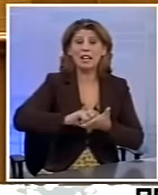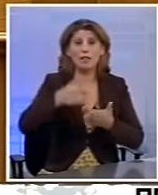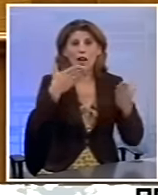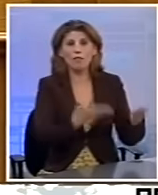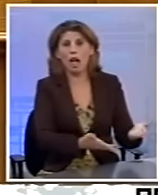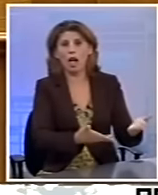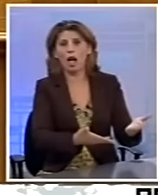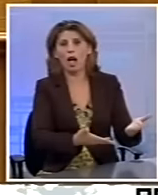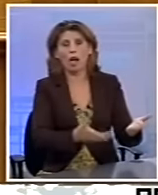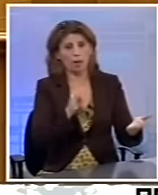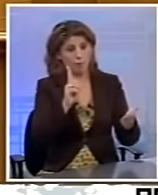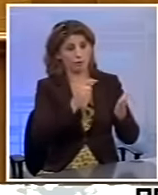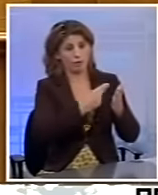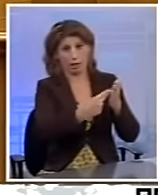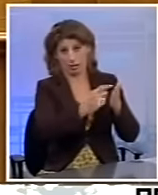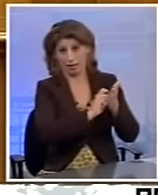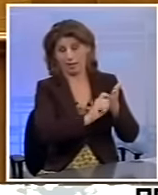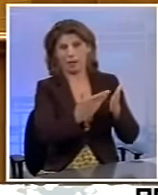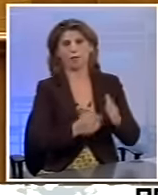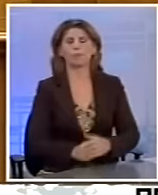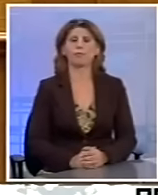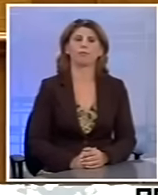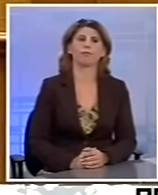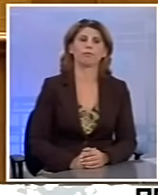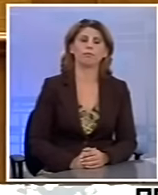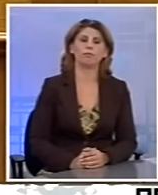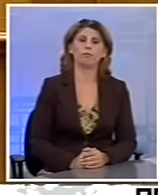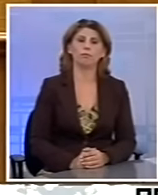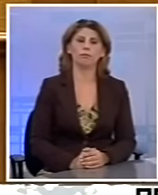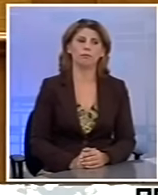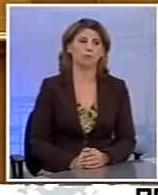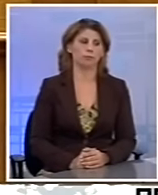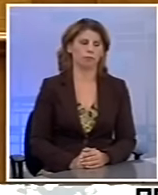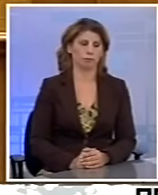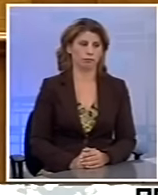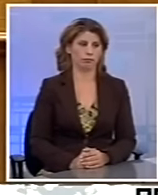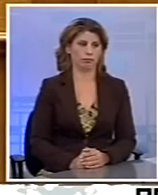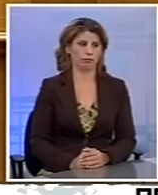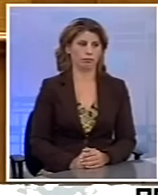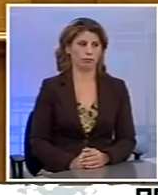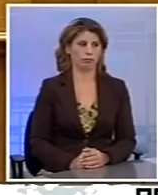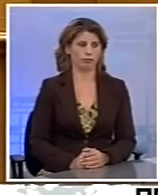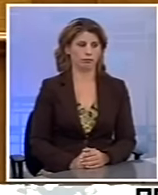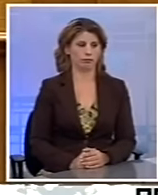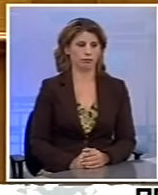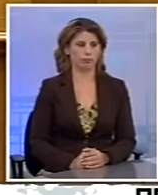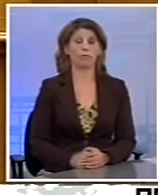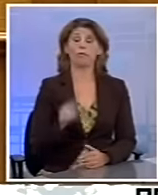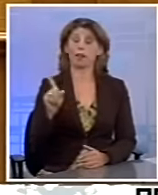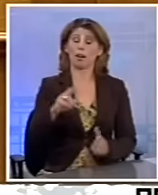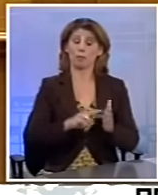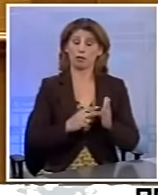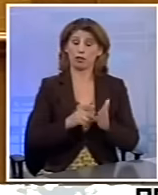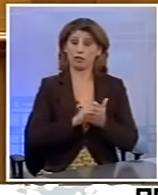Προσέξτε, μερικές ατάκες του. Στη χώρα, προσέξτε κύριοι συνάδελφοι, που θέλετε να φέρετε το νέο ήθος στη πολιτική,